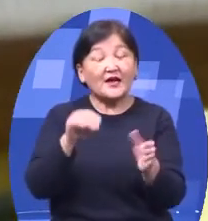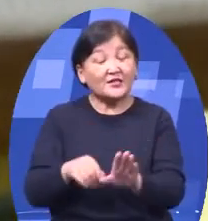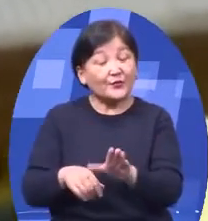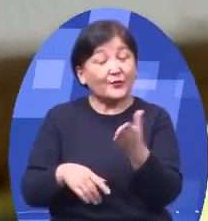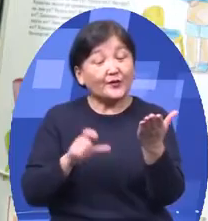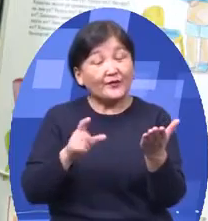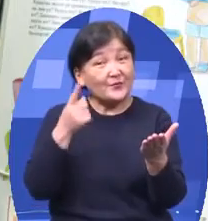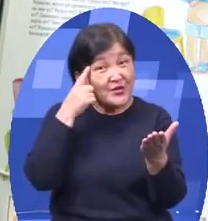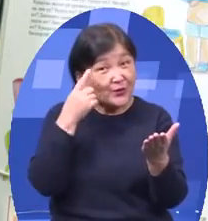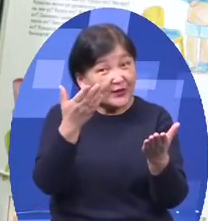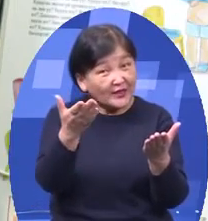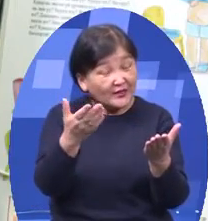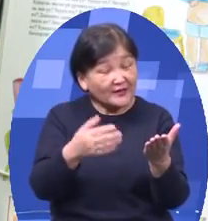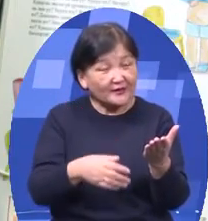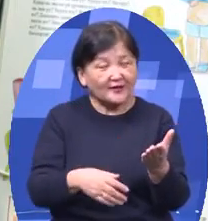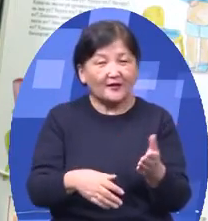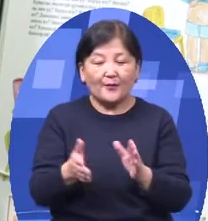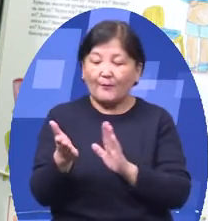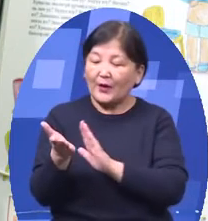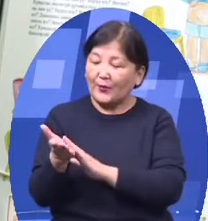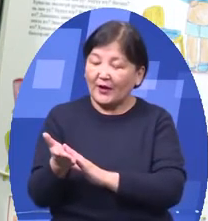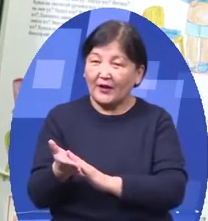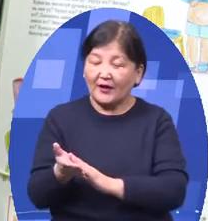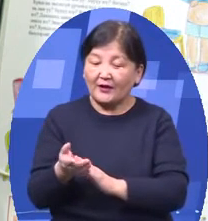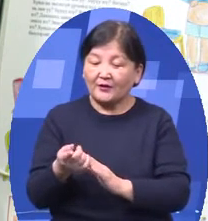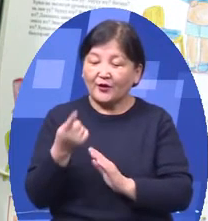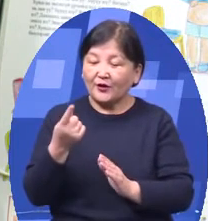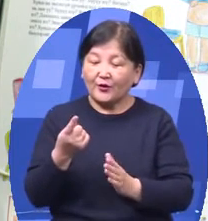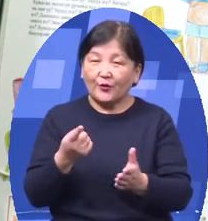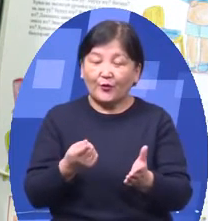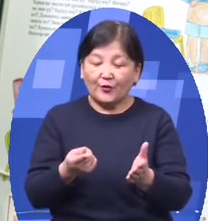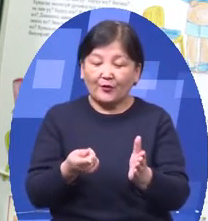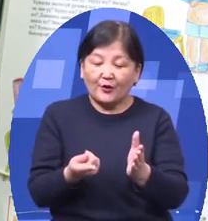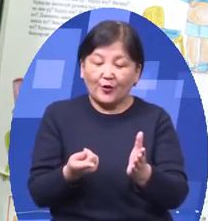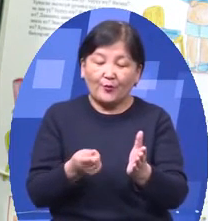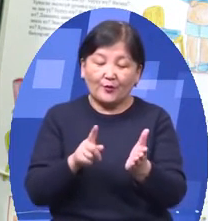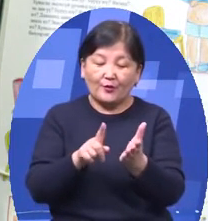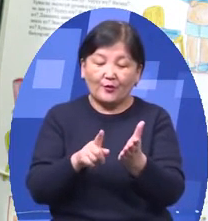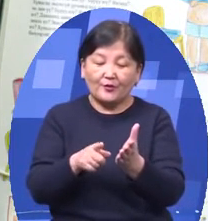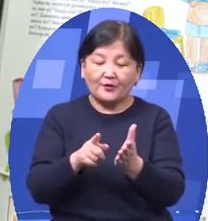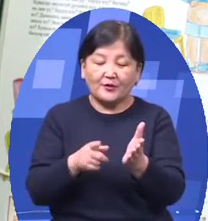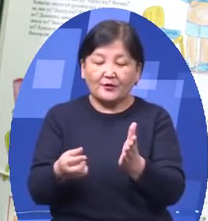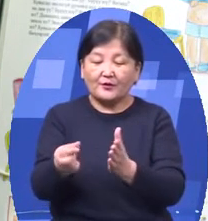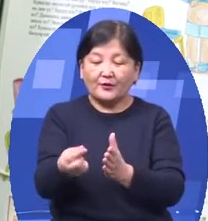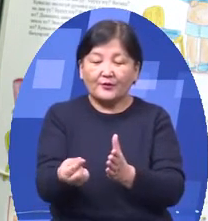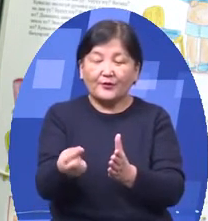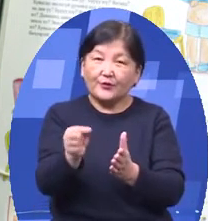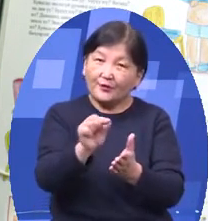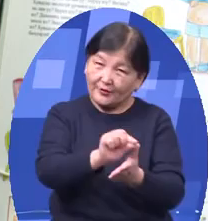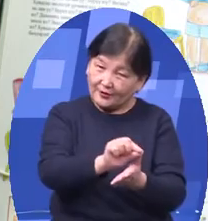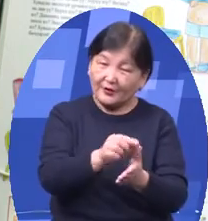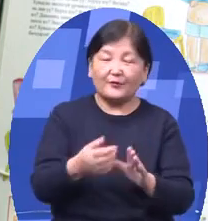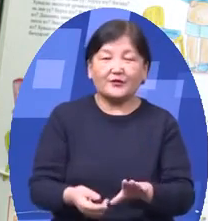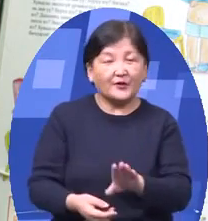вүлээ? Та нар мэдхүү. Баруун гарныхаа долоовор хуруугаар намны баруун дээд өнцгөөс нь